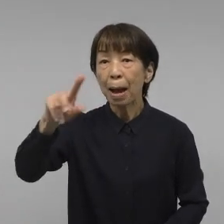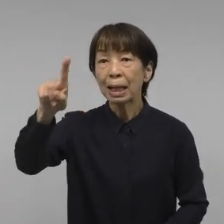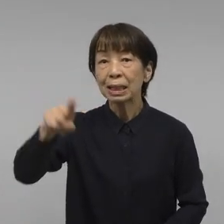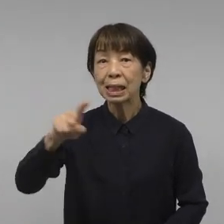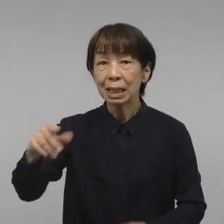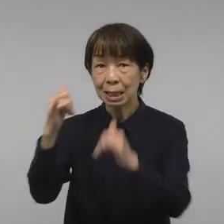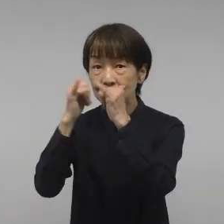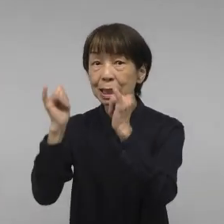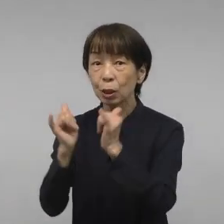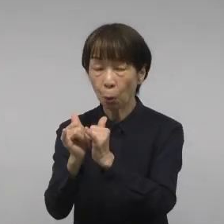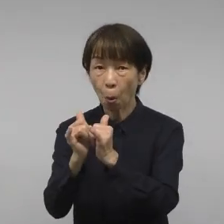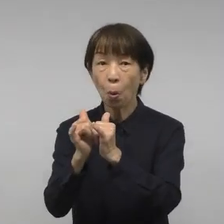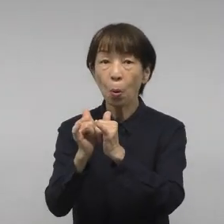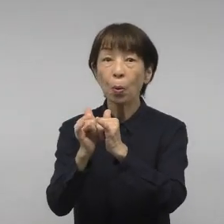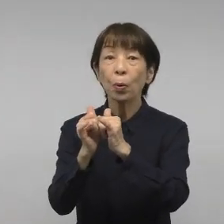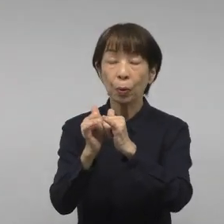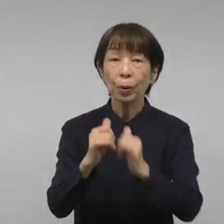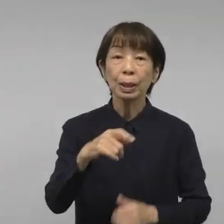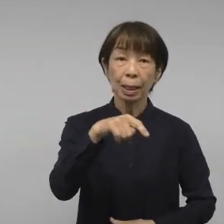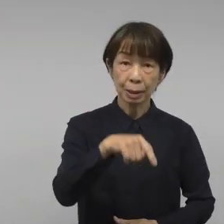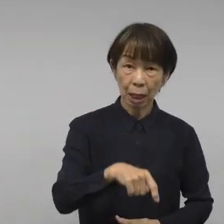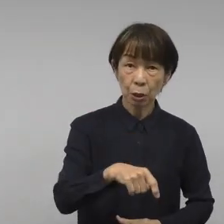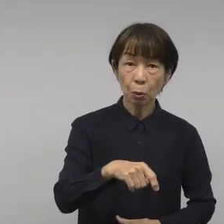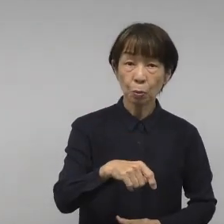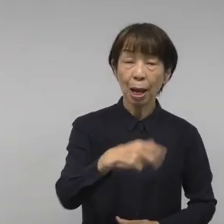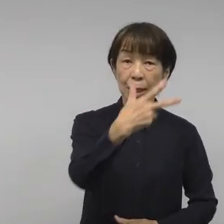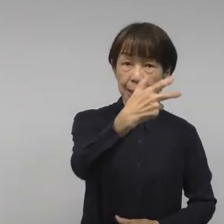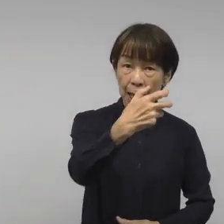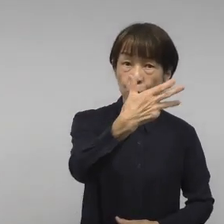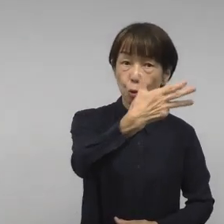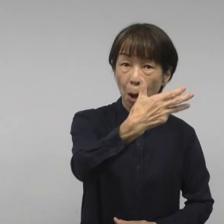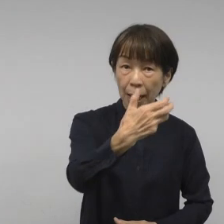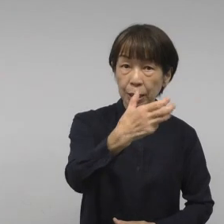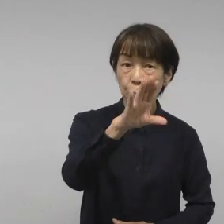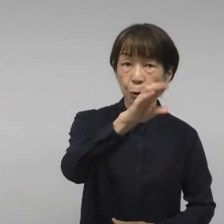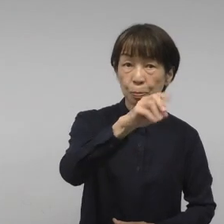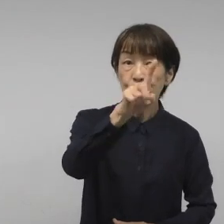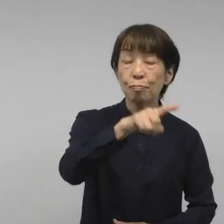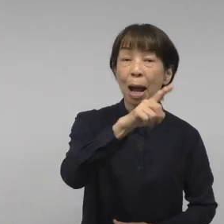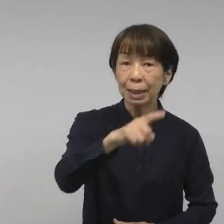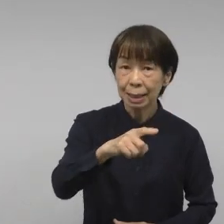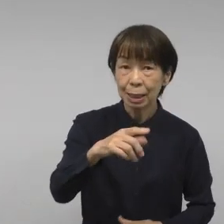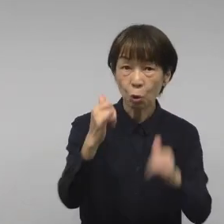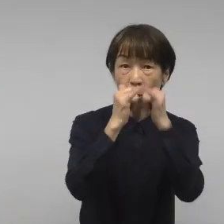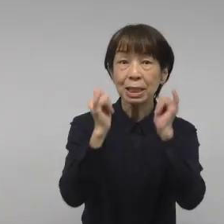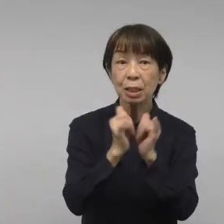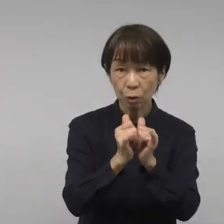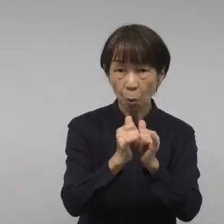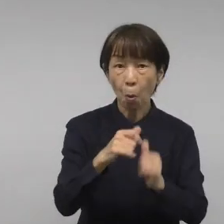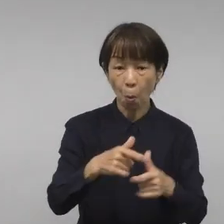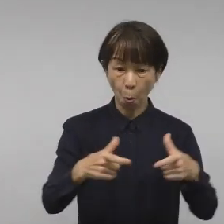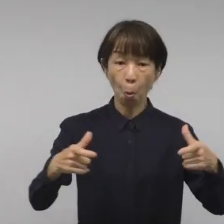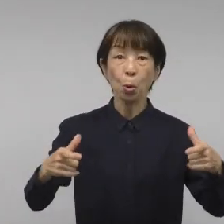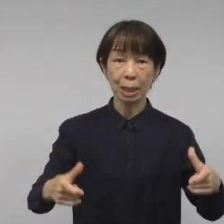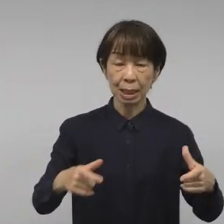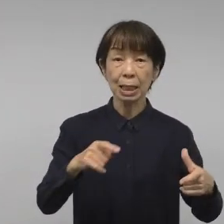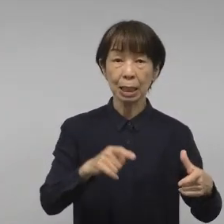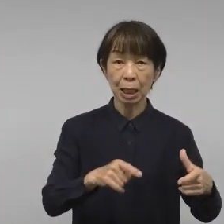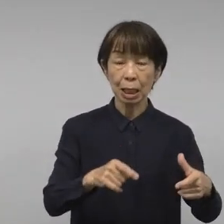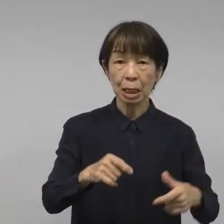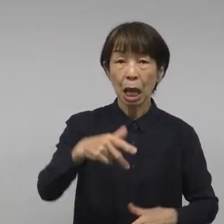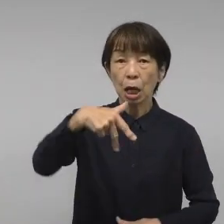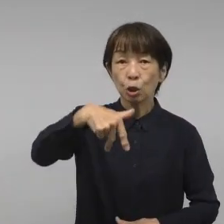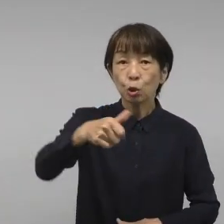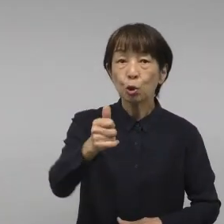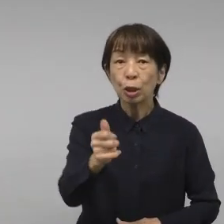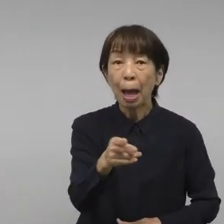らいの人口規模のところなんですけれども、シアトルは7、80万人の、まあ、大都市でありまして、いわゆるまあ、スタバの